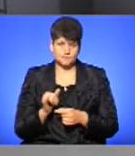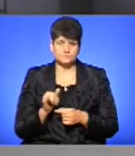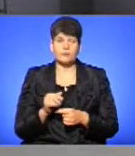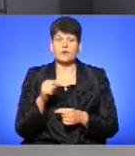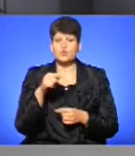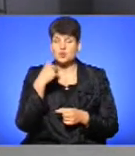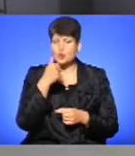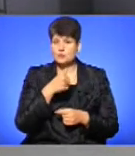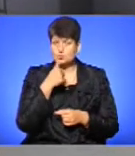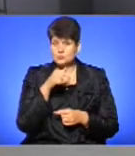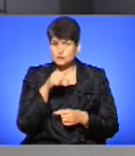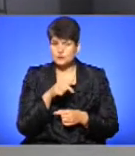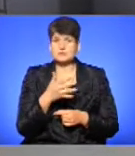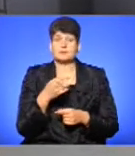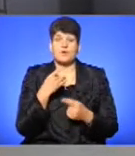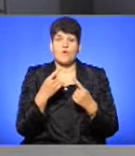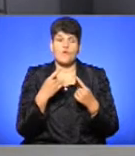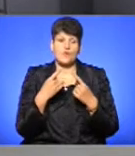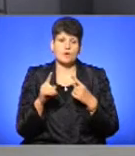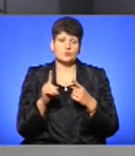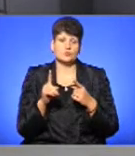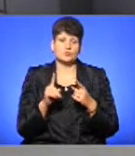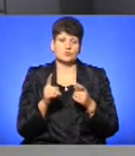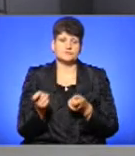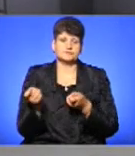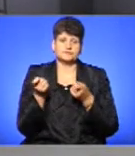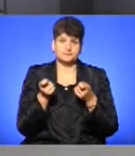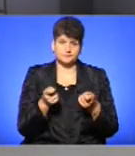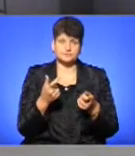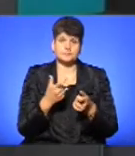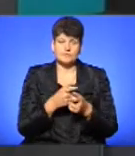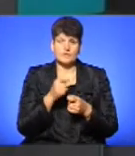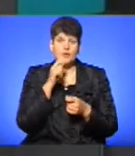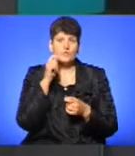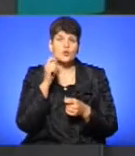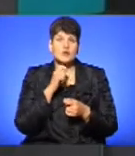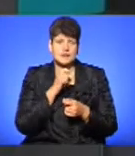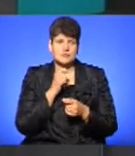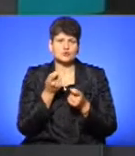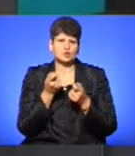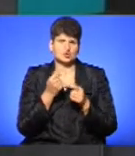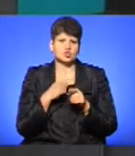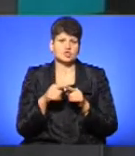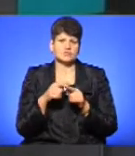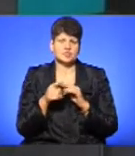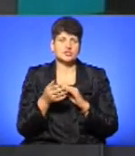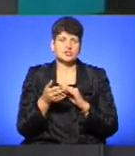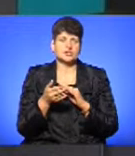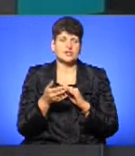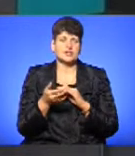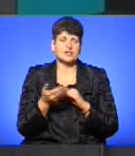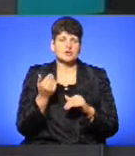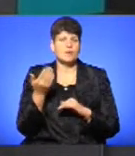Цьогоріч ми говоримо, що поступили вакцини взагалі в Україну дещо швидше, ніж попереднього